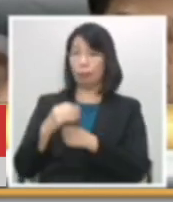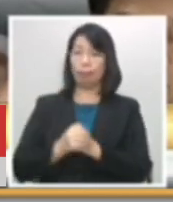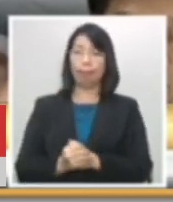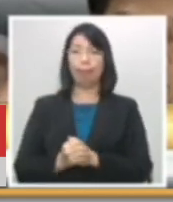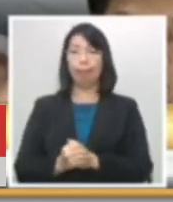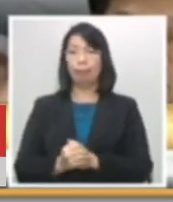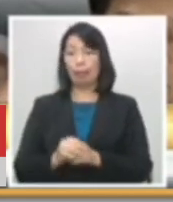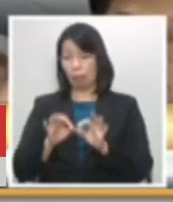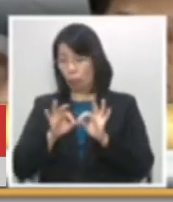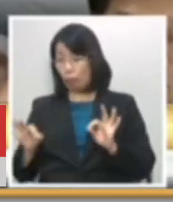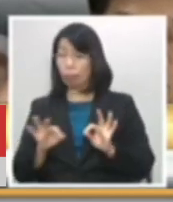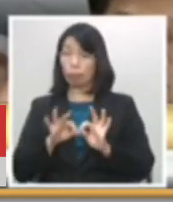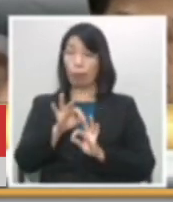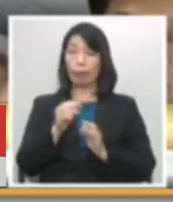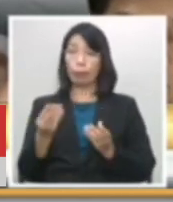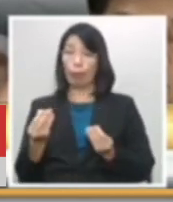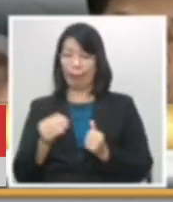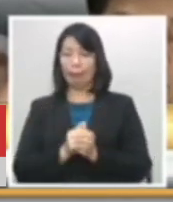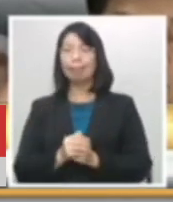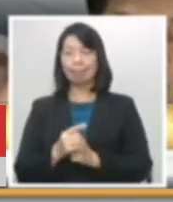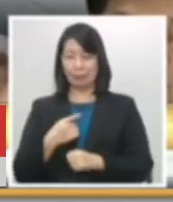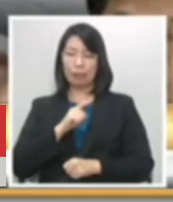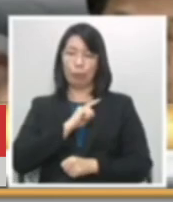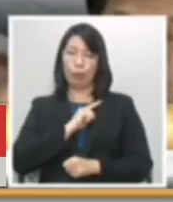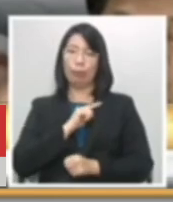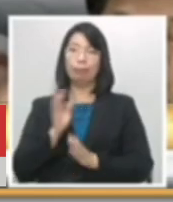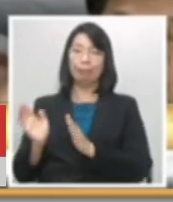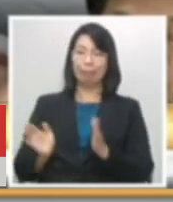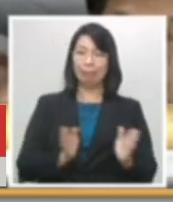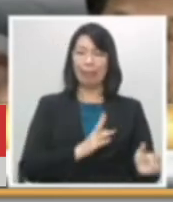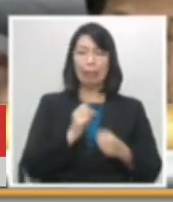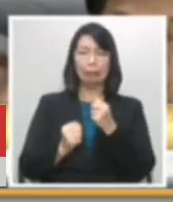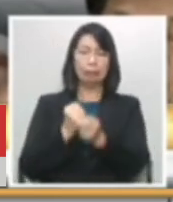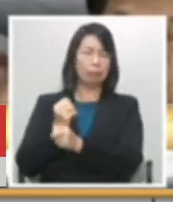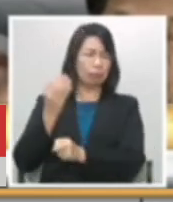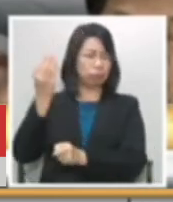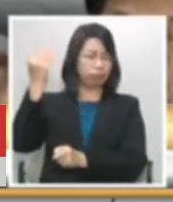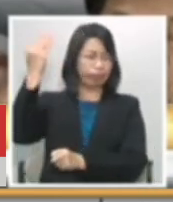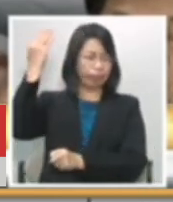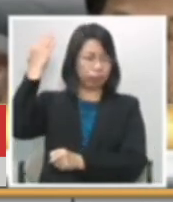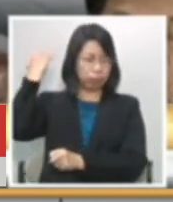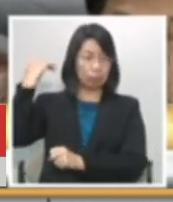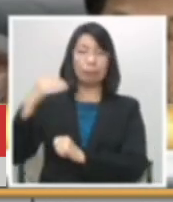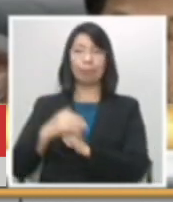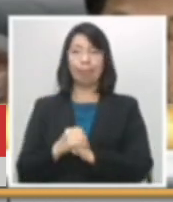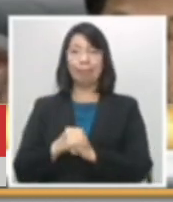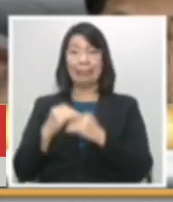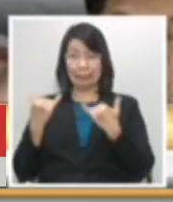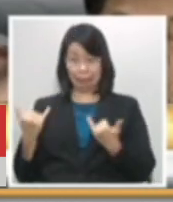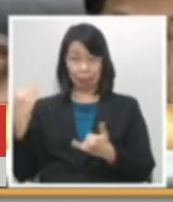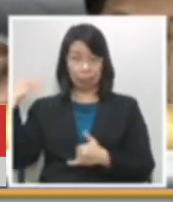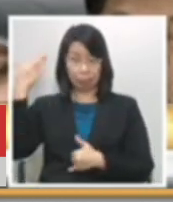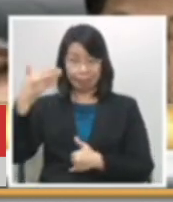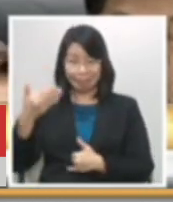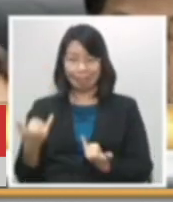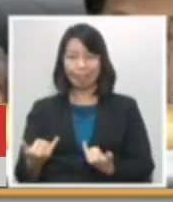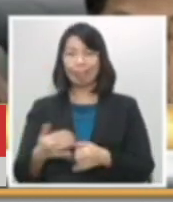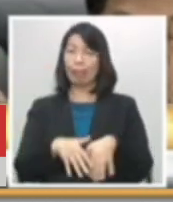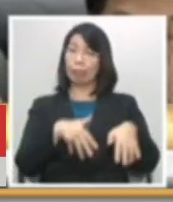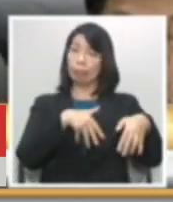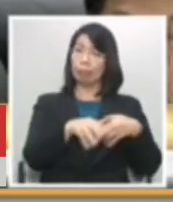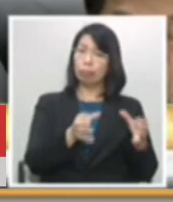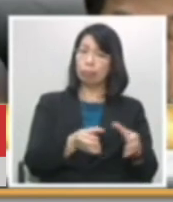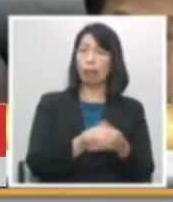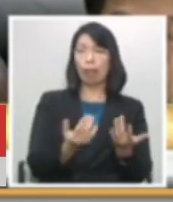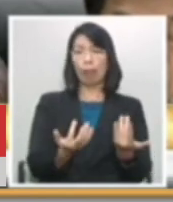แต่ปรากฏว่าที่ผ่านมาหลายปีนะครับถึงวันนี้ราษฎรที่เขาร